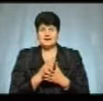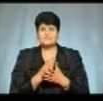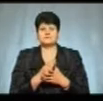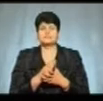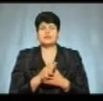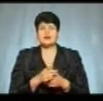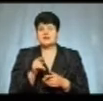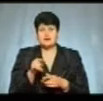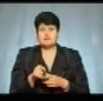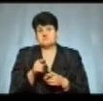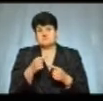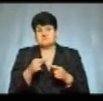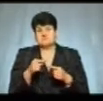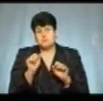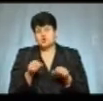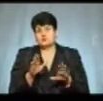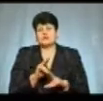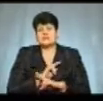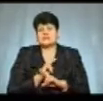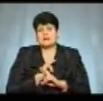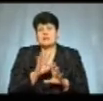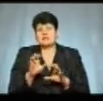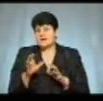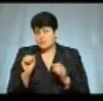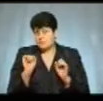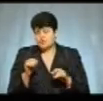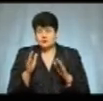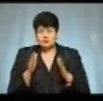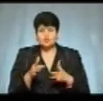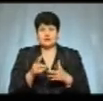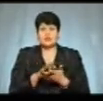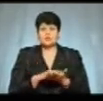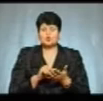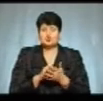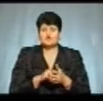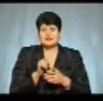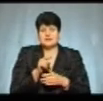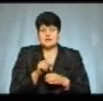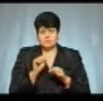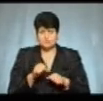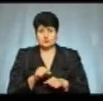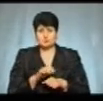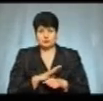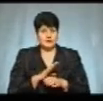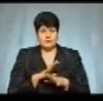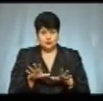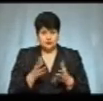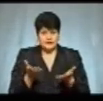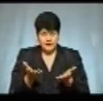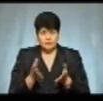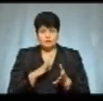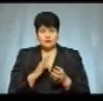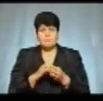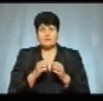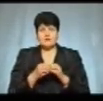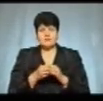загибелі тварин, розуміємо, так, але утилізувати їх на території області станом на той час, коли було інтерв'ю 30 січня минулого року, не було де, тому що були проблеми